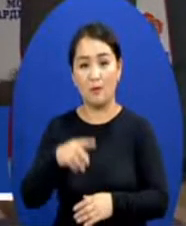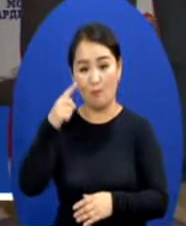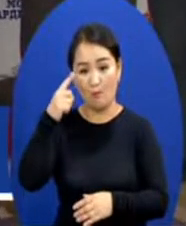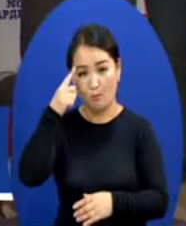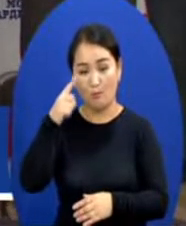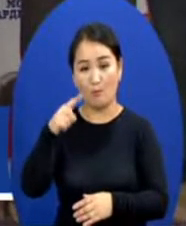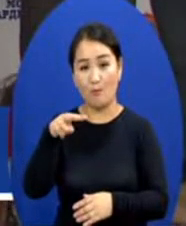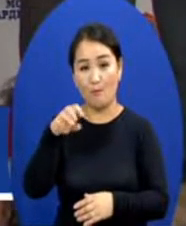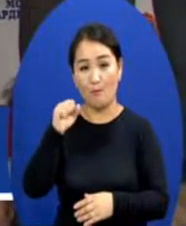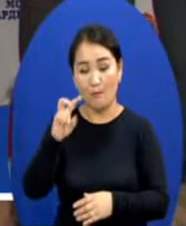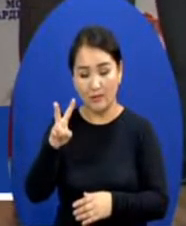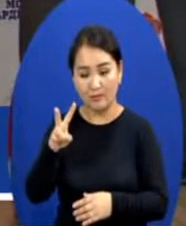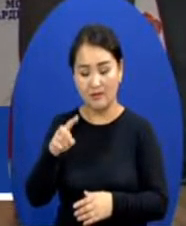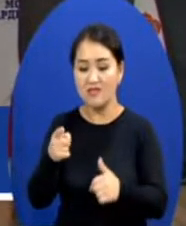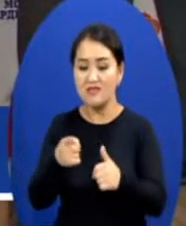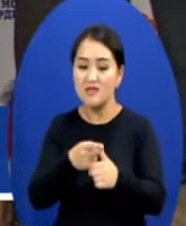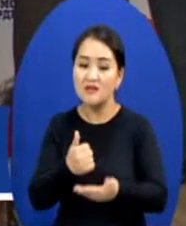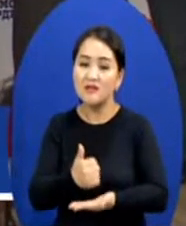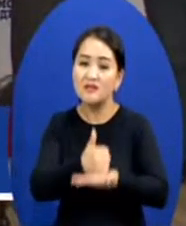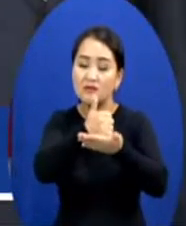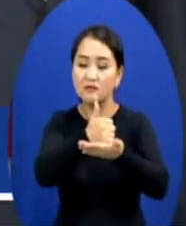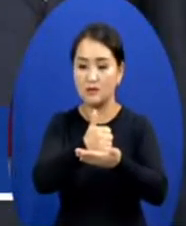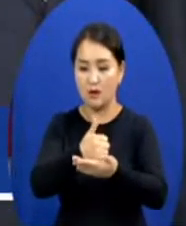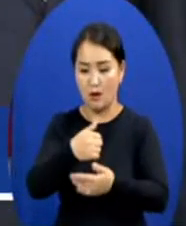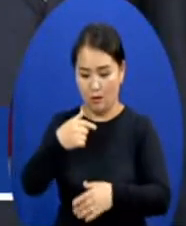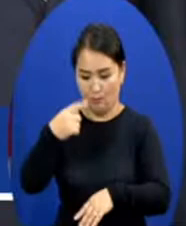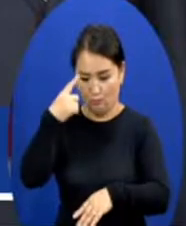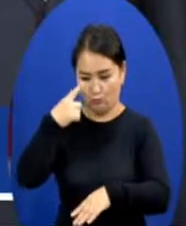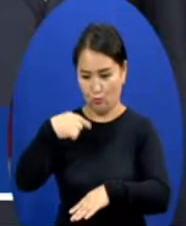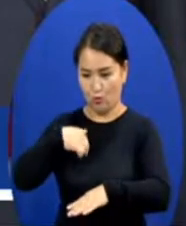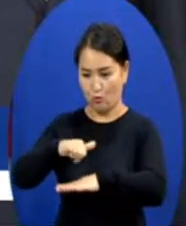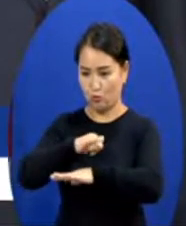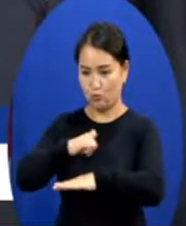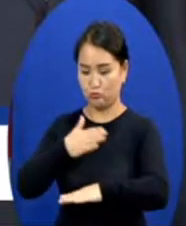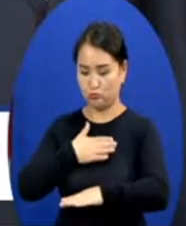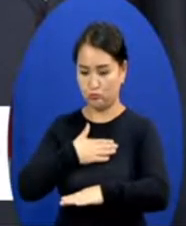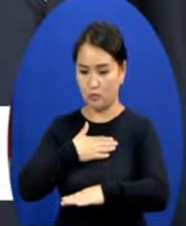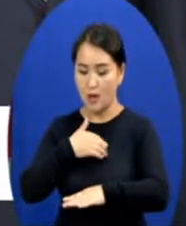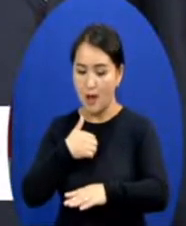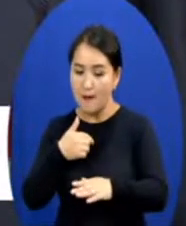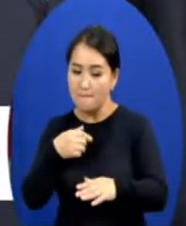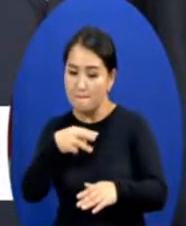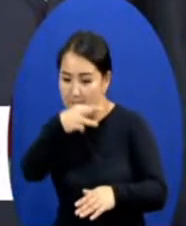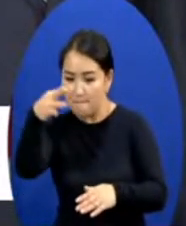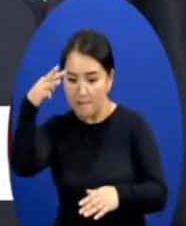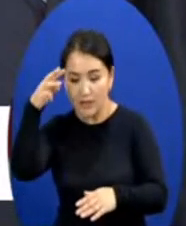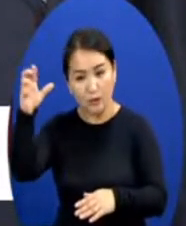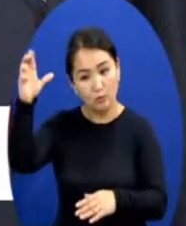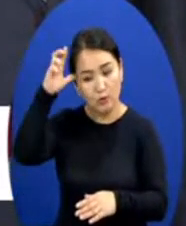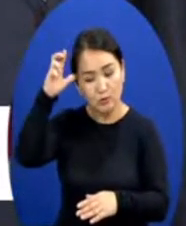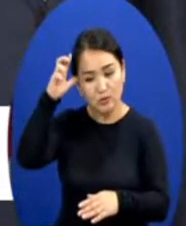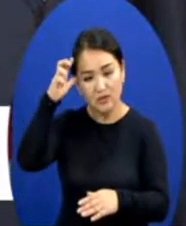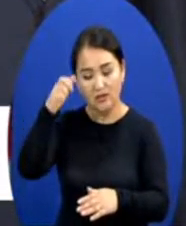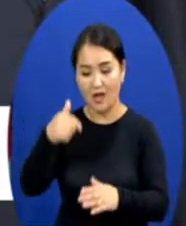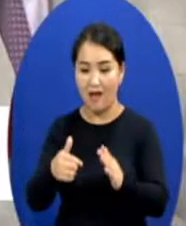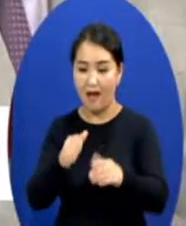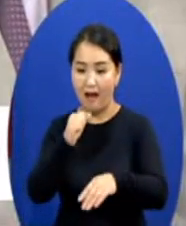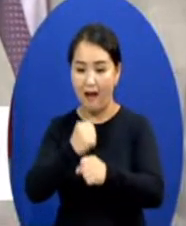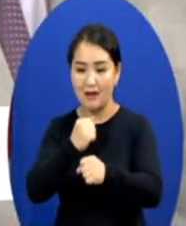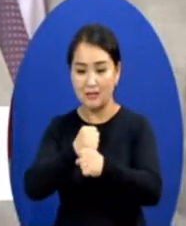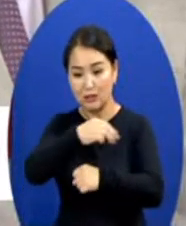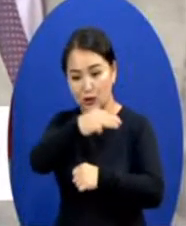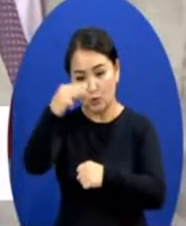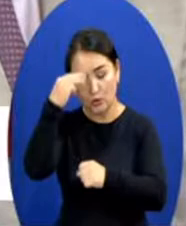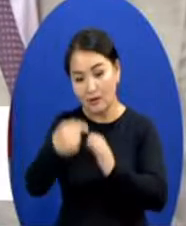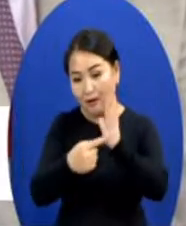Монгол Ардын намын тухайд нэр дэвшүүлэхдээ эх орно гэсэн сэтгэлтэй, ёс зүйтэй мэдлэг боловсралтай ажлын туршлагыг нь харж нэр дэвшигчдээ сонгосон гэлээ.